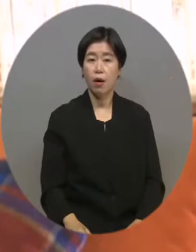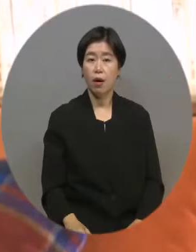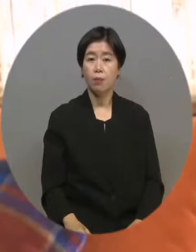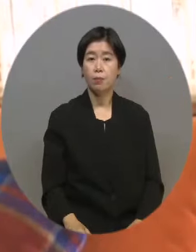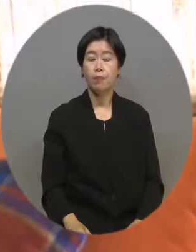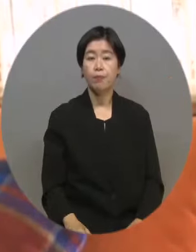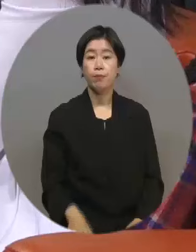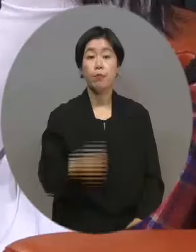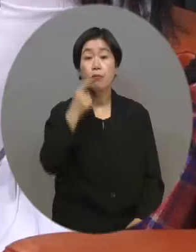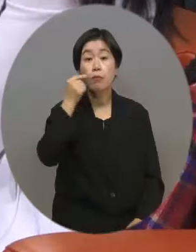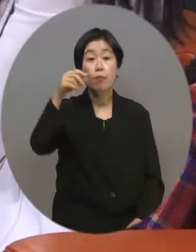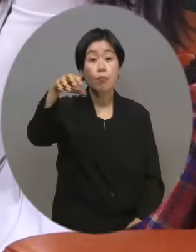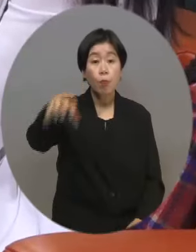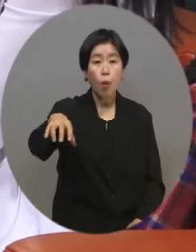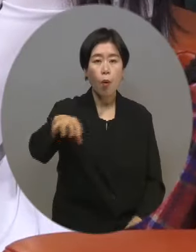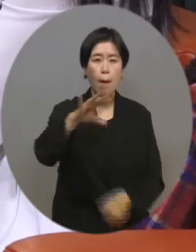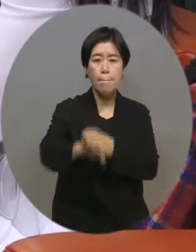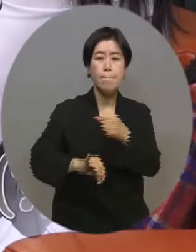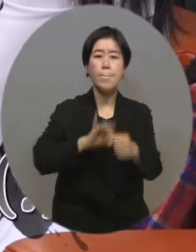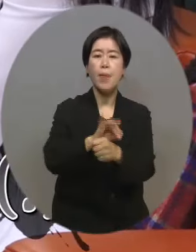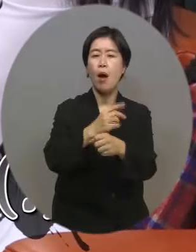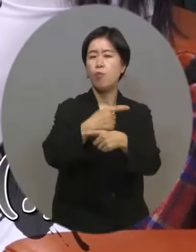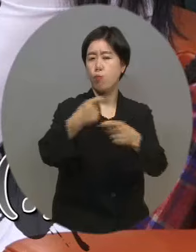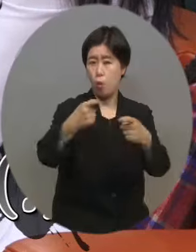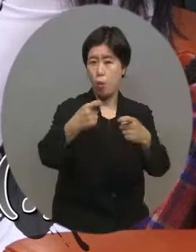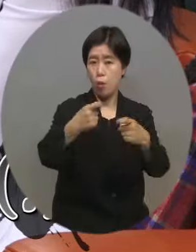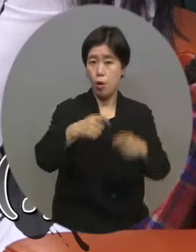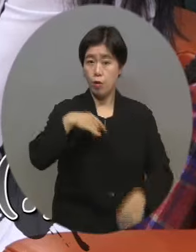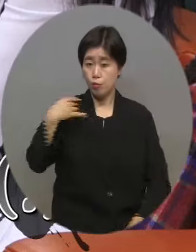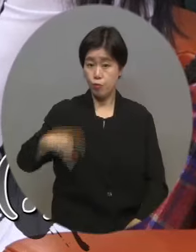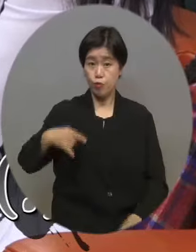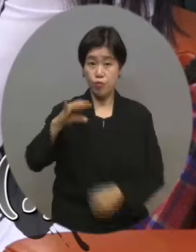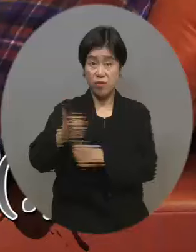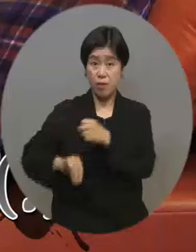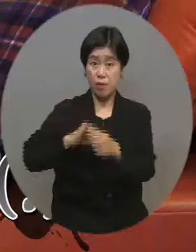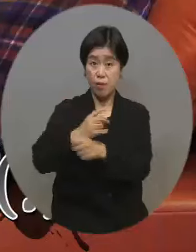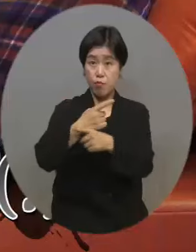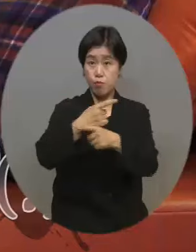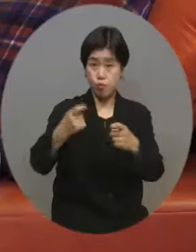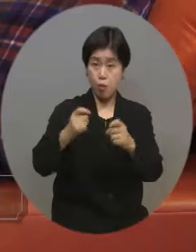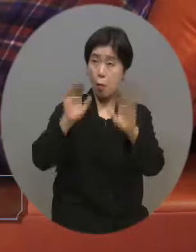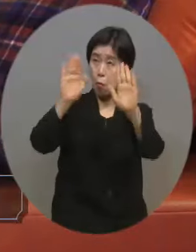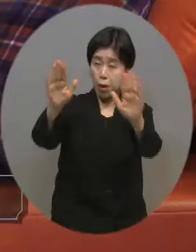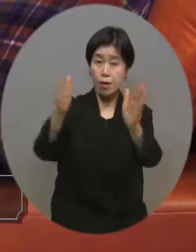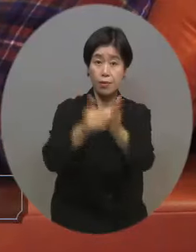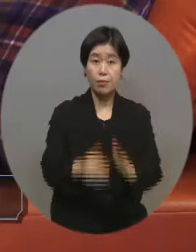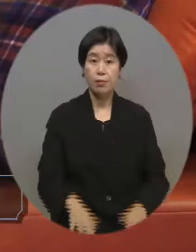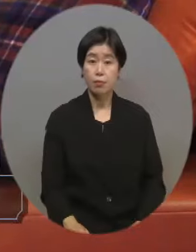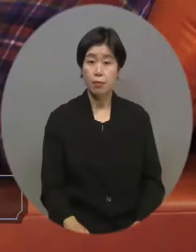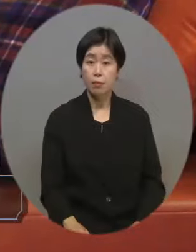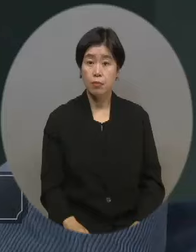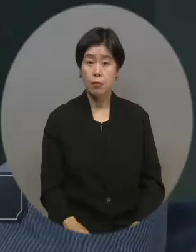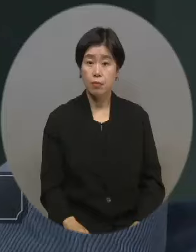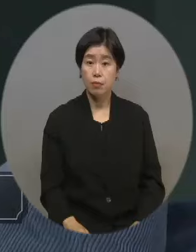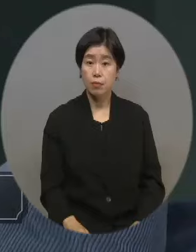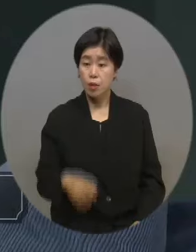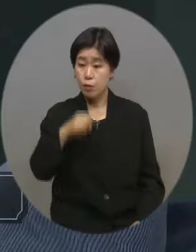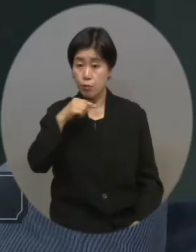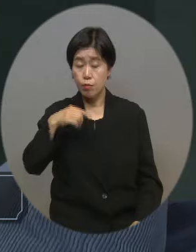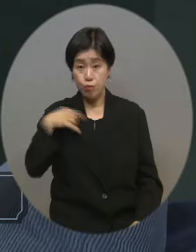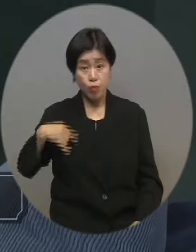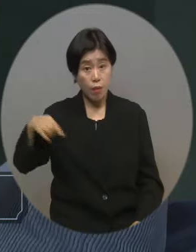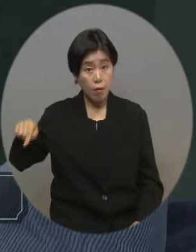일본은 100년 숙적, 중국은 1000년 숙적이라고 써가지고 붙였습니다. 그래서 중국하고 북한은 사이가 나빠요. 겉으로